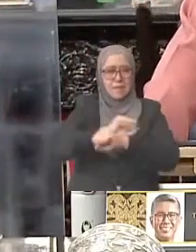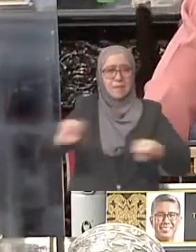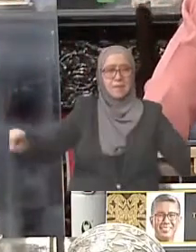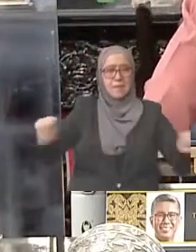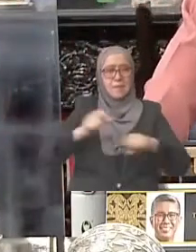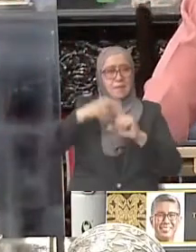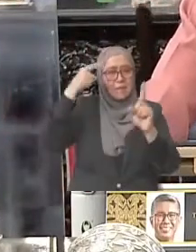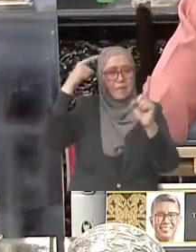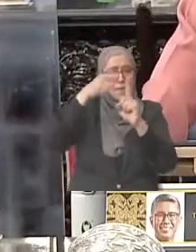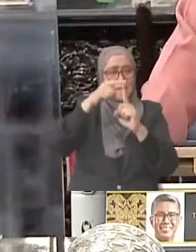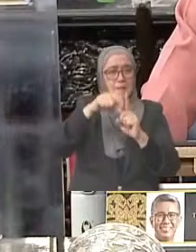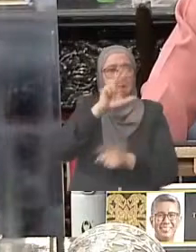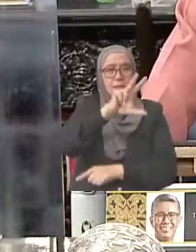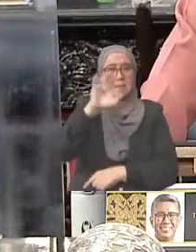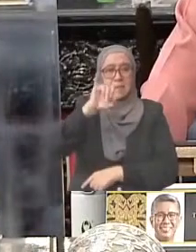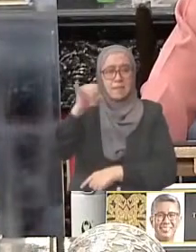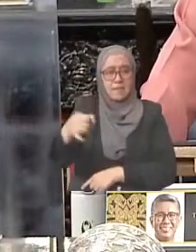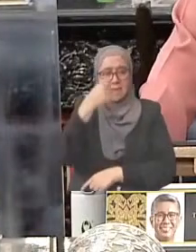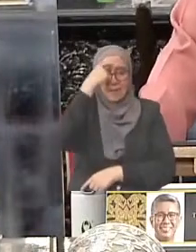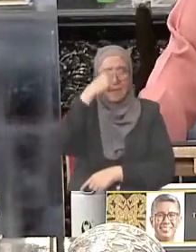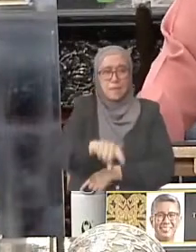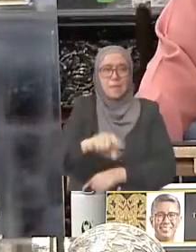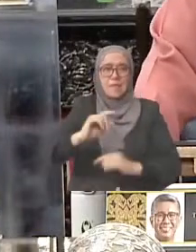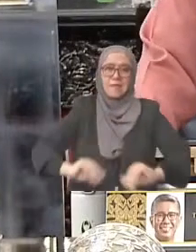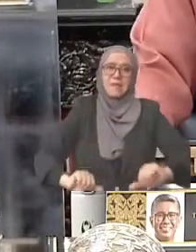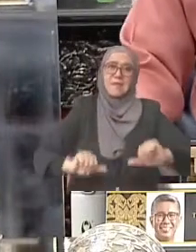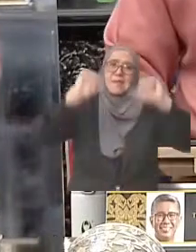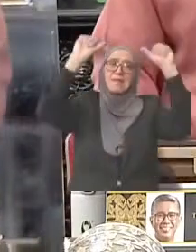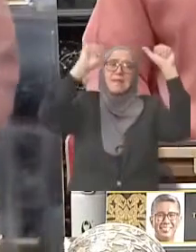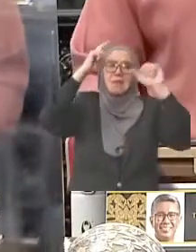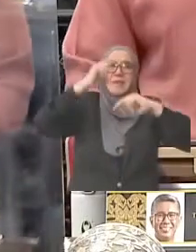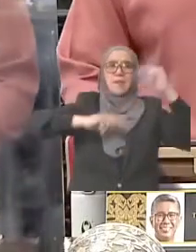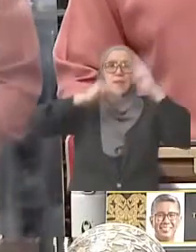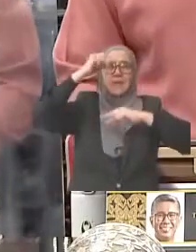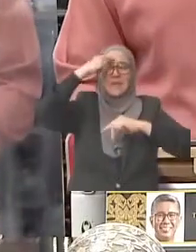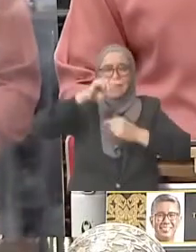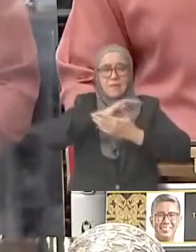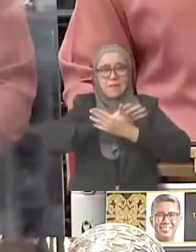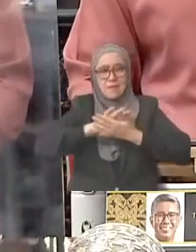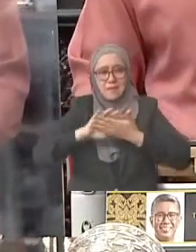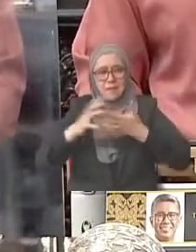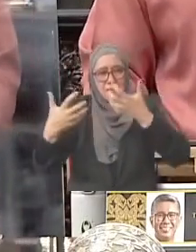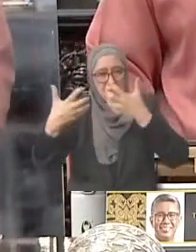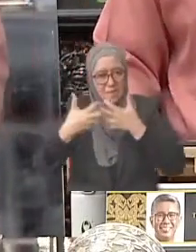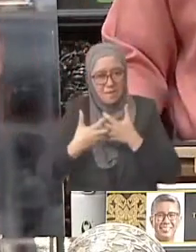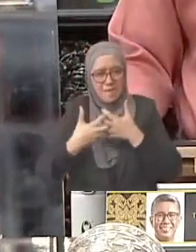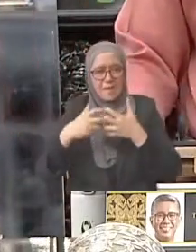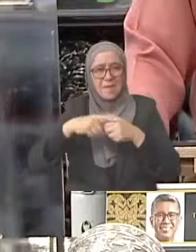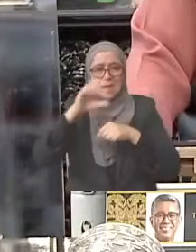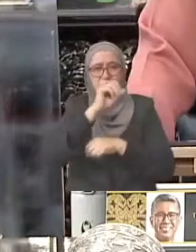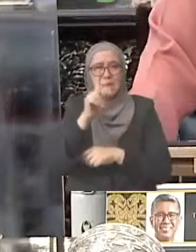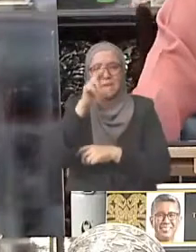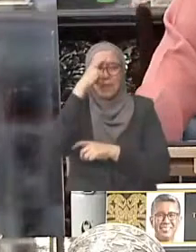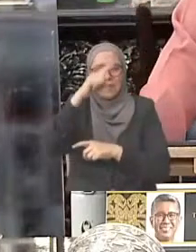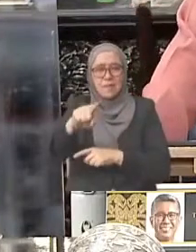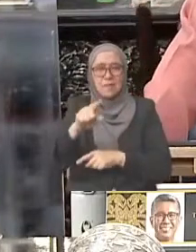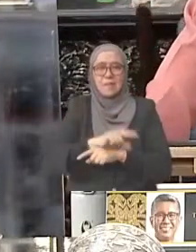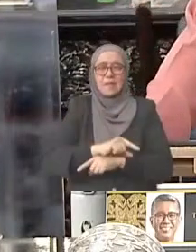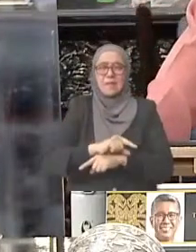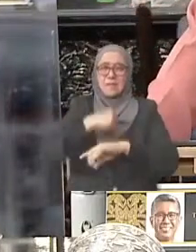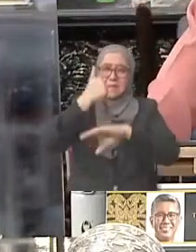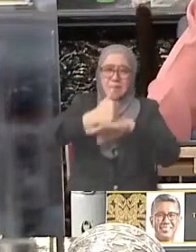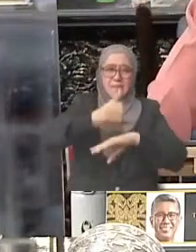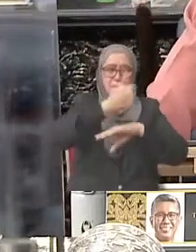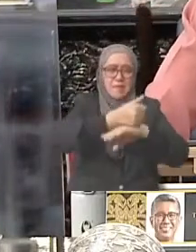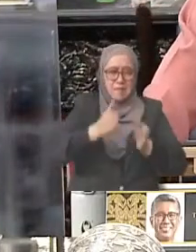bagi menaik taraf infrastruktur bangunan kerajaan supaya mesra Okie Joe untuk kan ini antaranya untuk menyediakan lebih banyak lalu anfas pagi